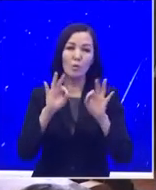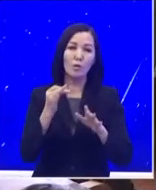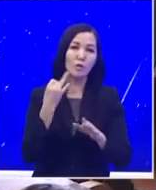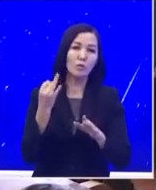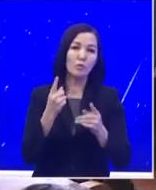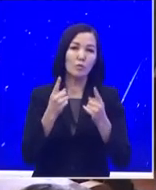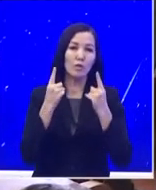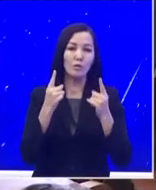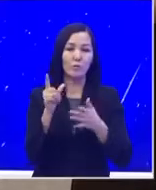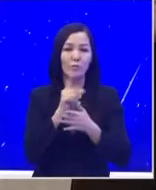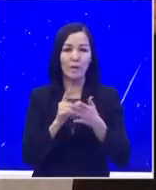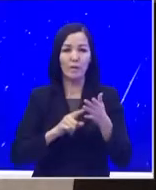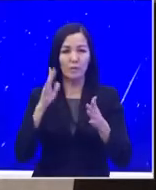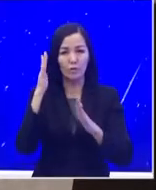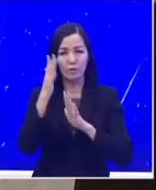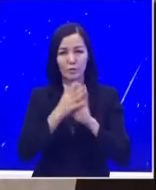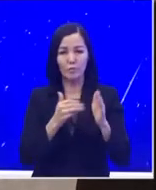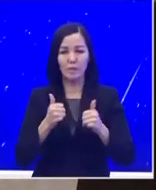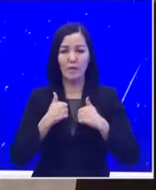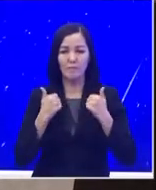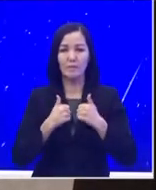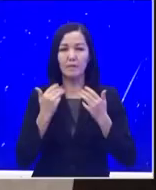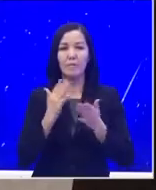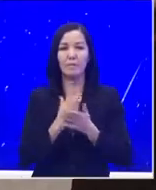қызығушылықтары зор. Поэзияны түсінуге де талпыныстары бар.